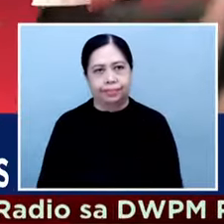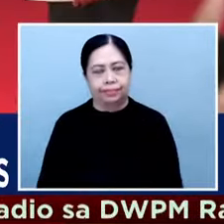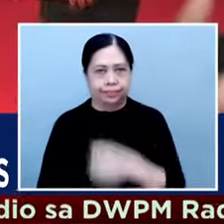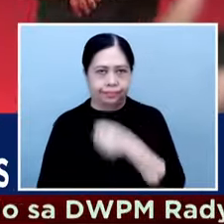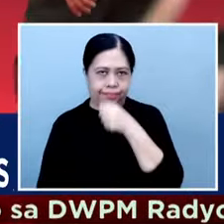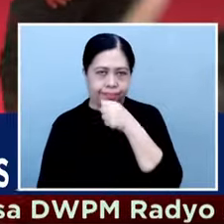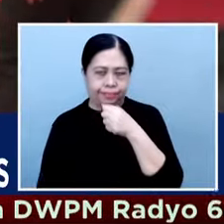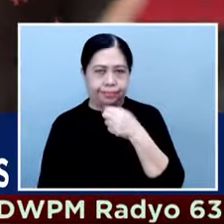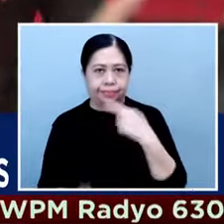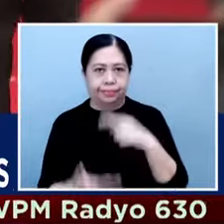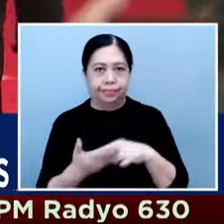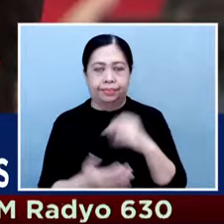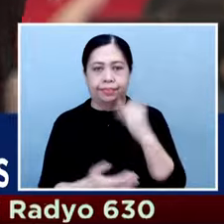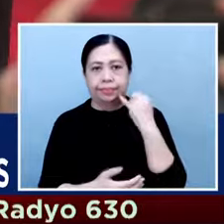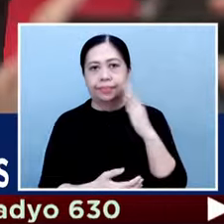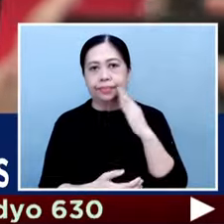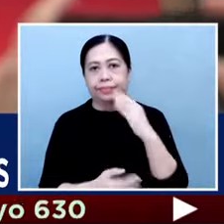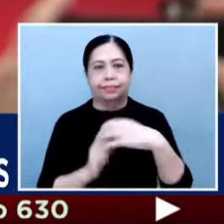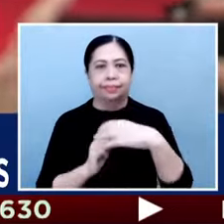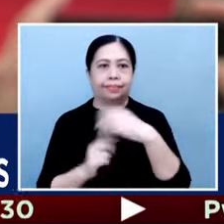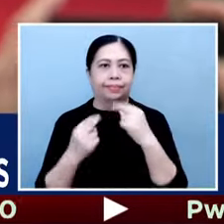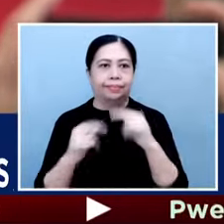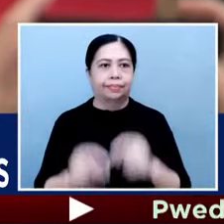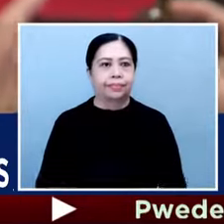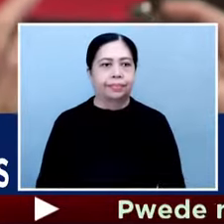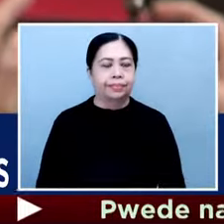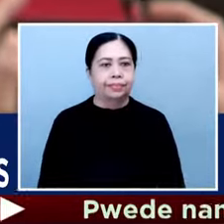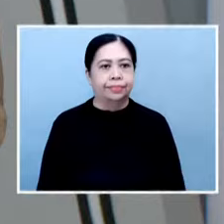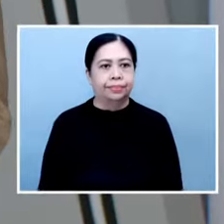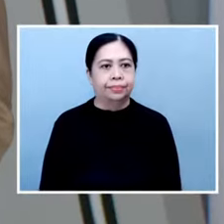Balancho, ABS-CBN News.